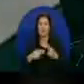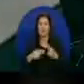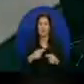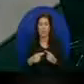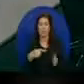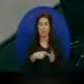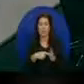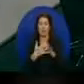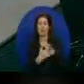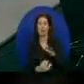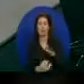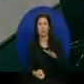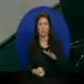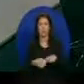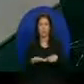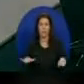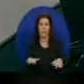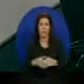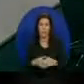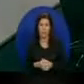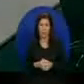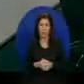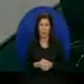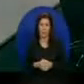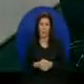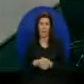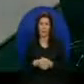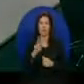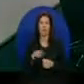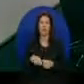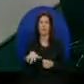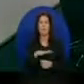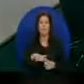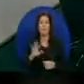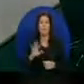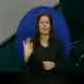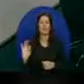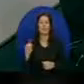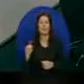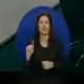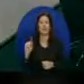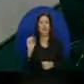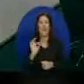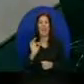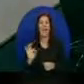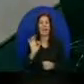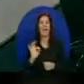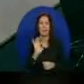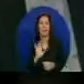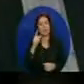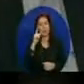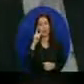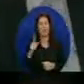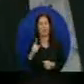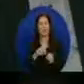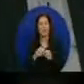שהולכים לקרות שם? באופן כללי, יש מערכת חיידקית, יש חיידקים שיודעים לפרק נפט. וגם בודדו